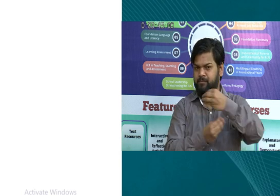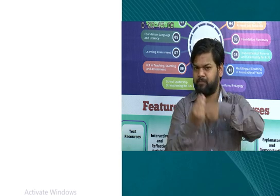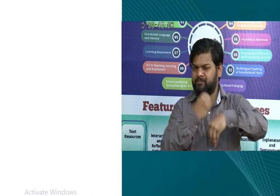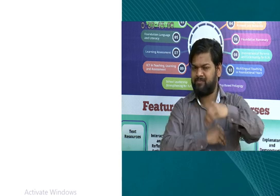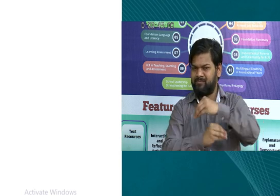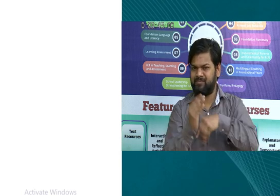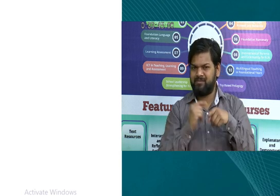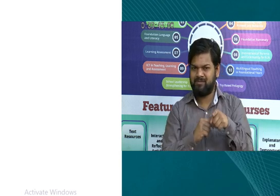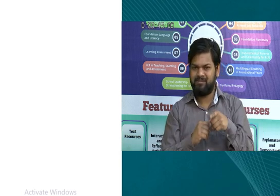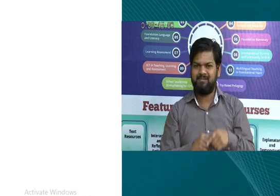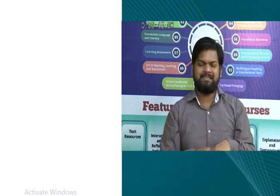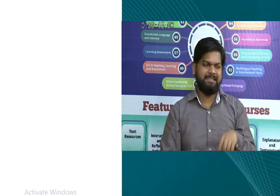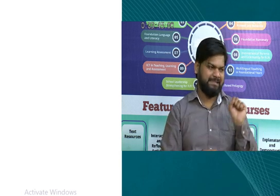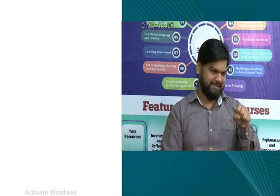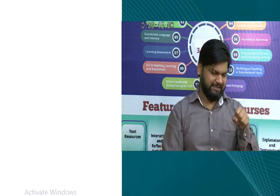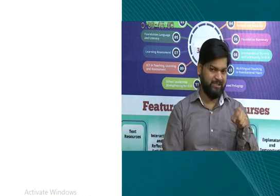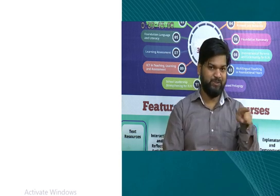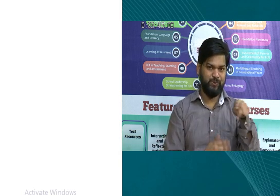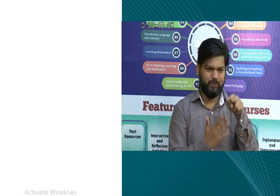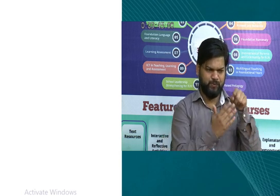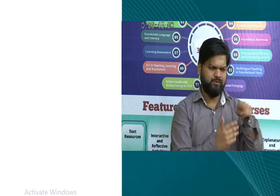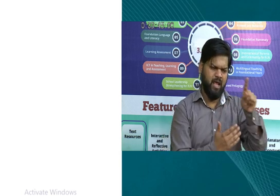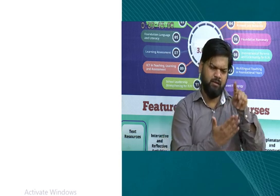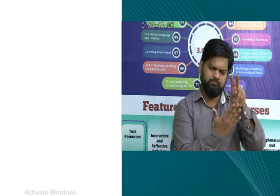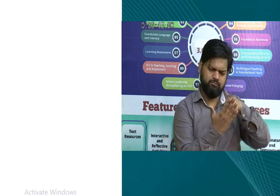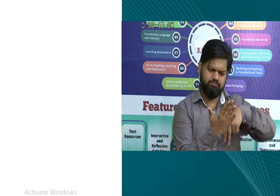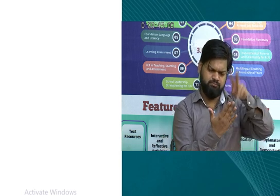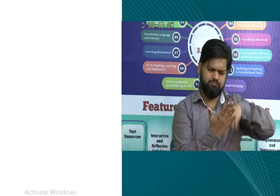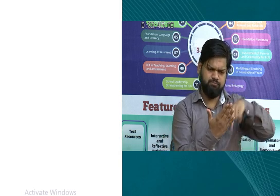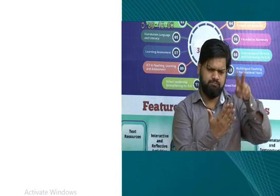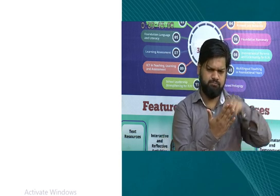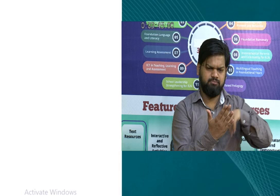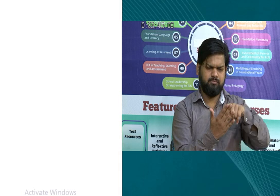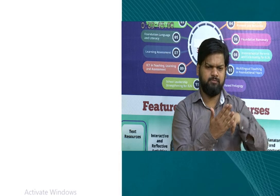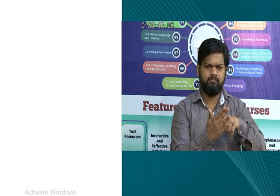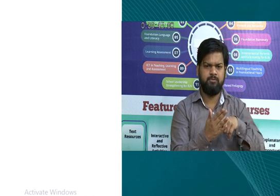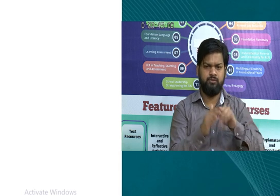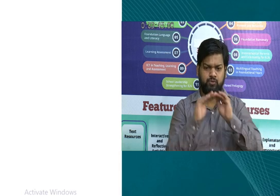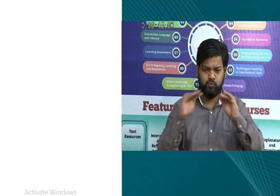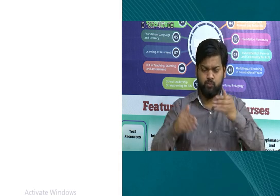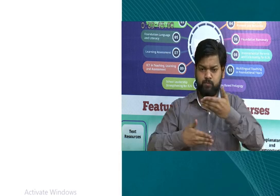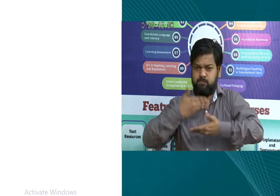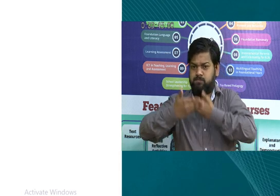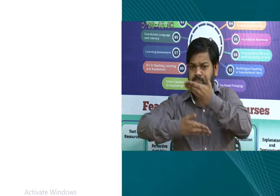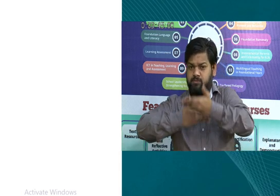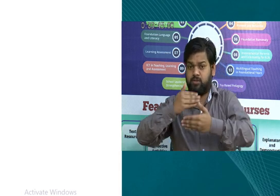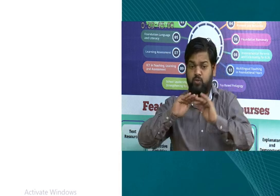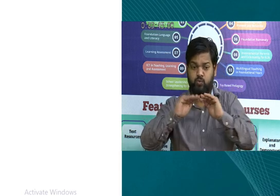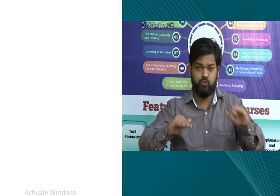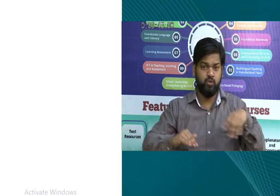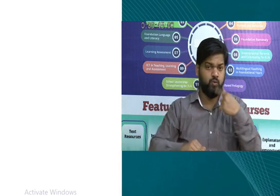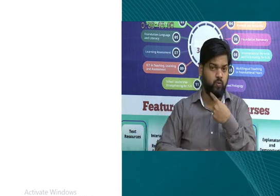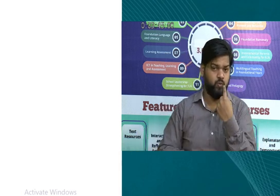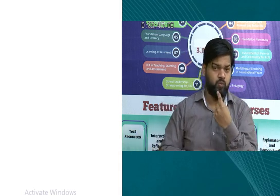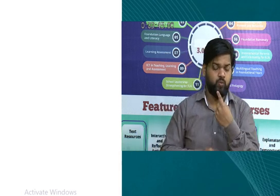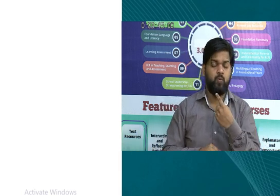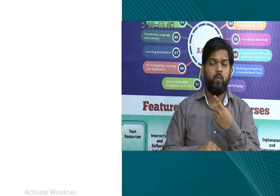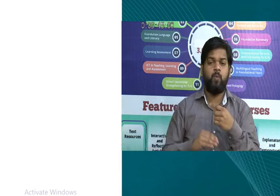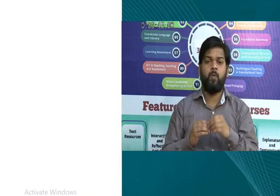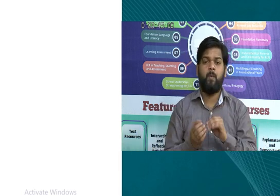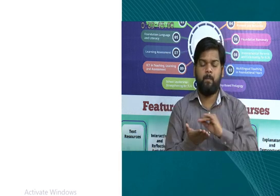हमारे छात्रों को जैसा की आप खुद भी कर रहे हैं जो हमारे दृष्टिबाधित छात्र होंगे वो ब्रेल के सहायता से पढ़ सकते हैं और